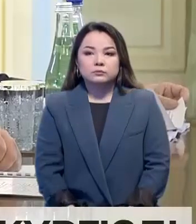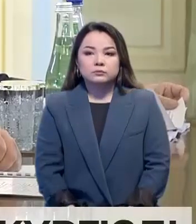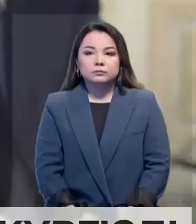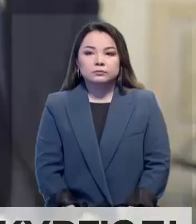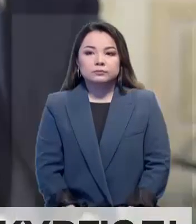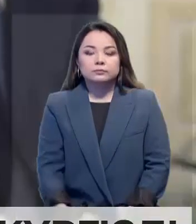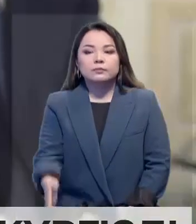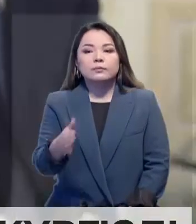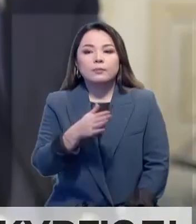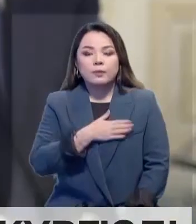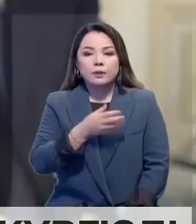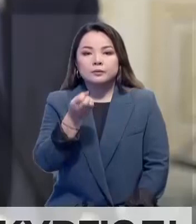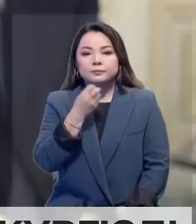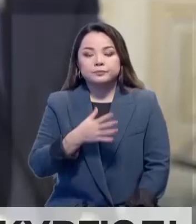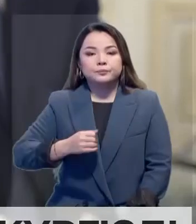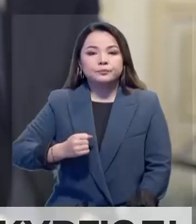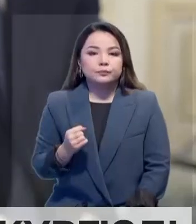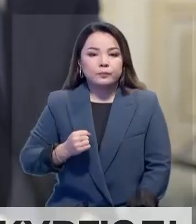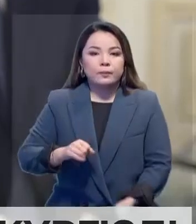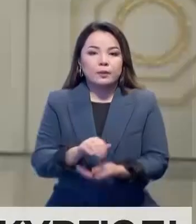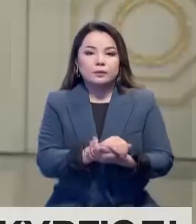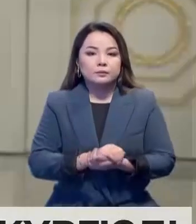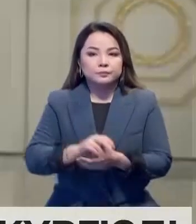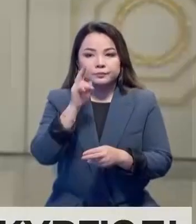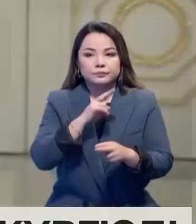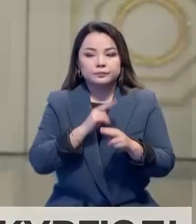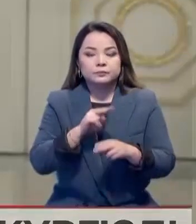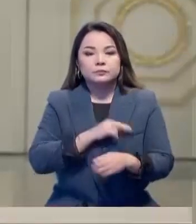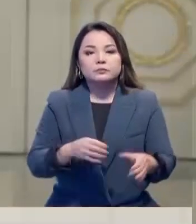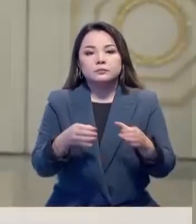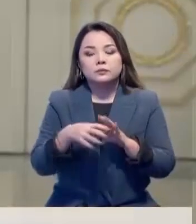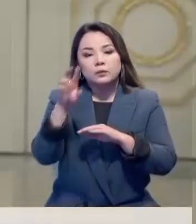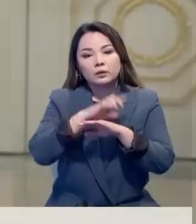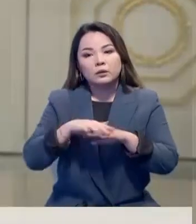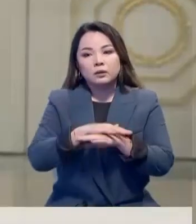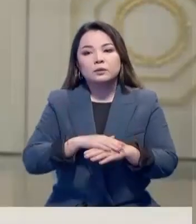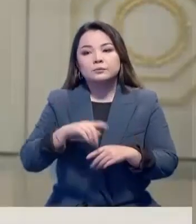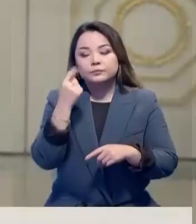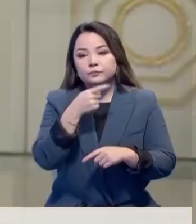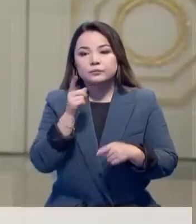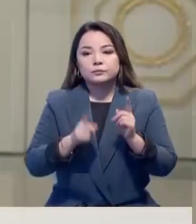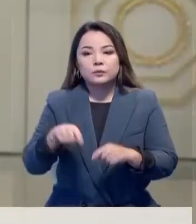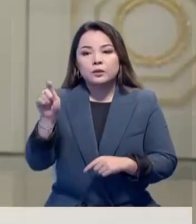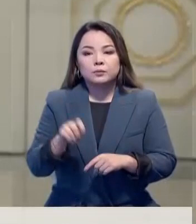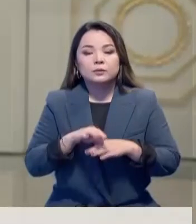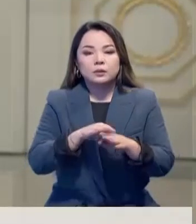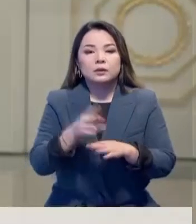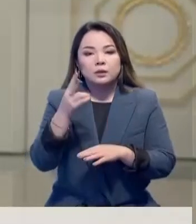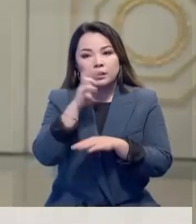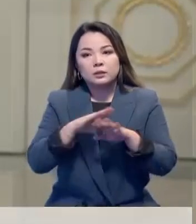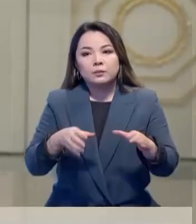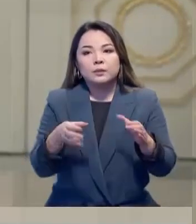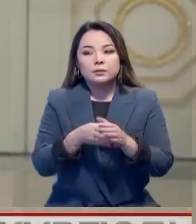Мы хорошие друзья. Біз достас, бауырлас әрі серіктес елдеріміз. Соңғы жылдары ресми сапарлар аясында екі ел үкіметтер мүшелері